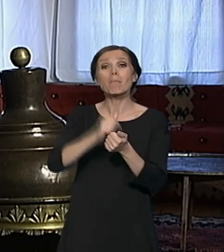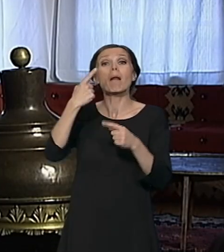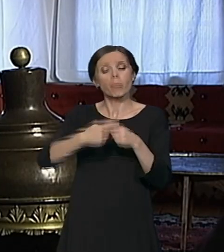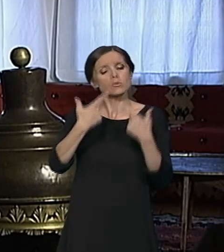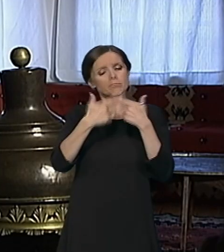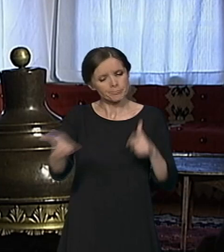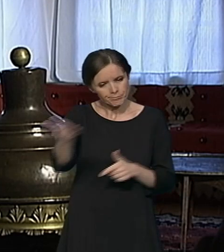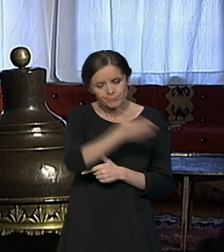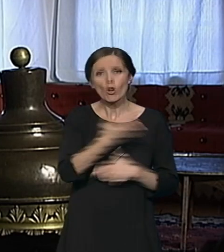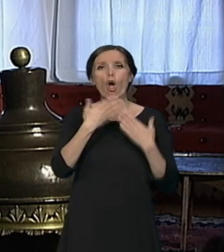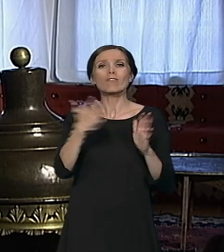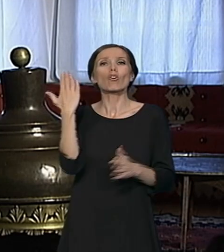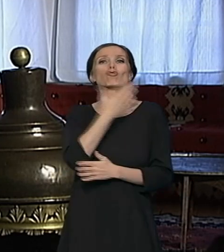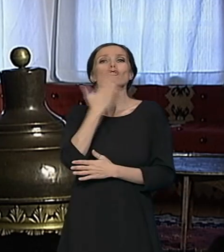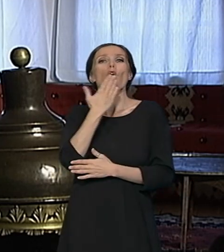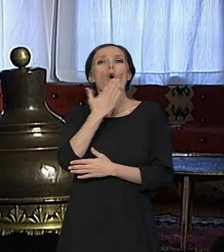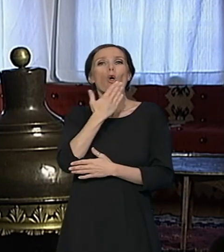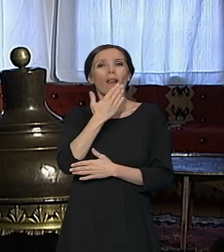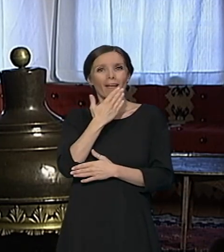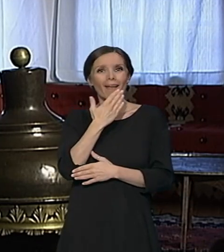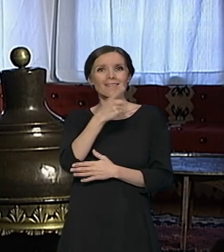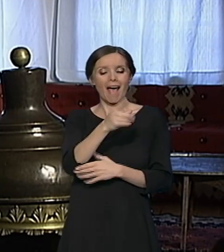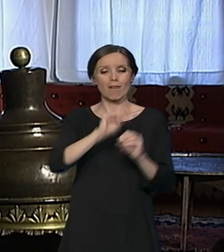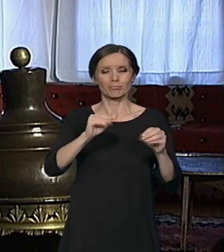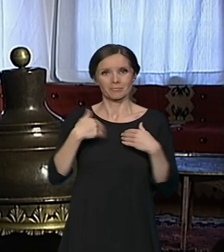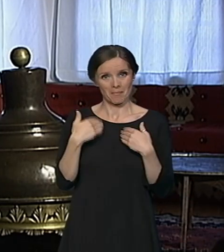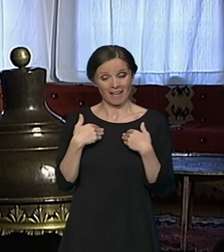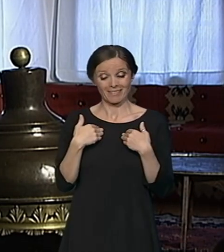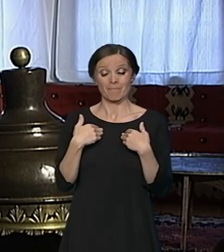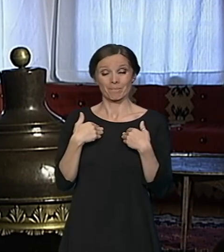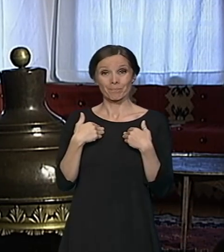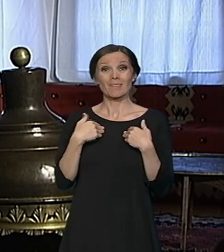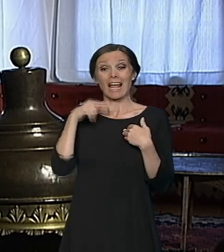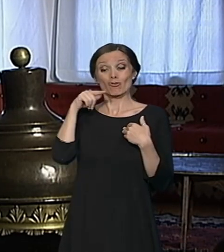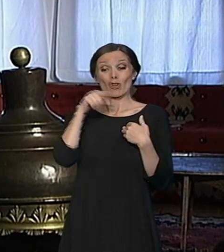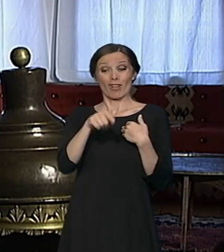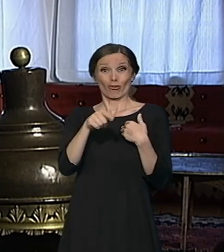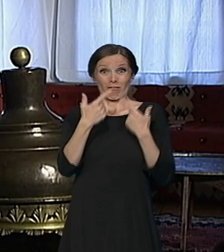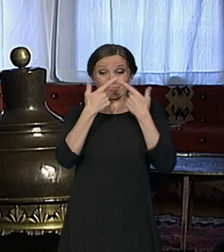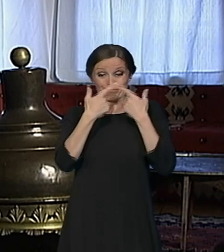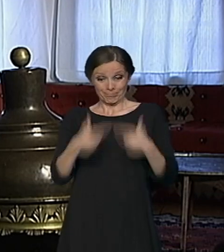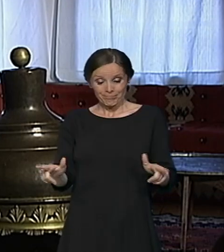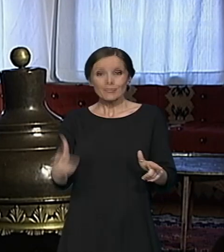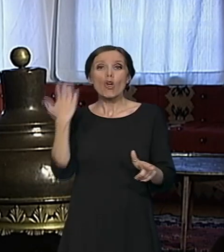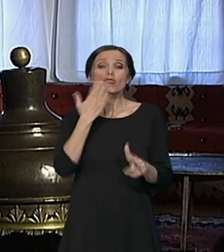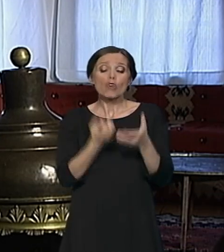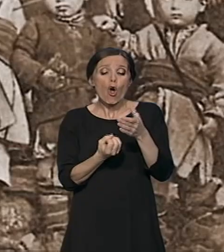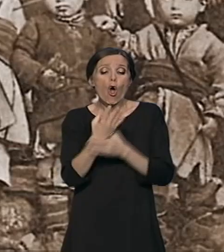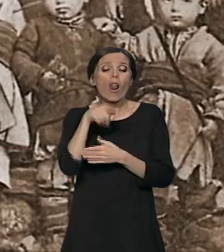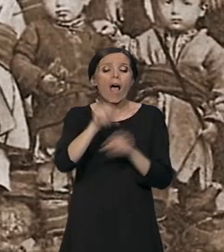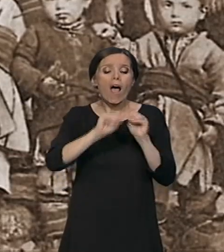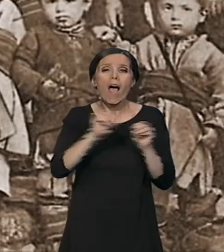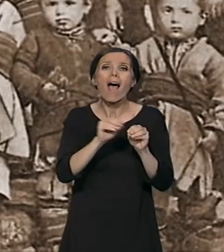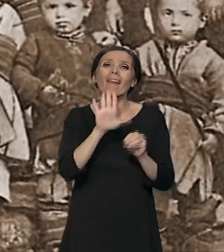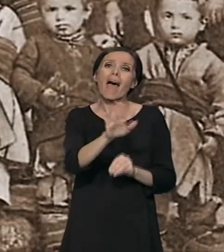Hatišerifom je Srbiji dozvoljeno da osnivna škole na maternjem jeziku i u stvari